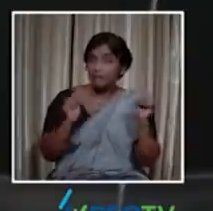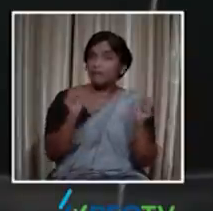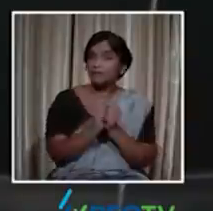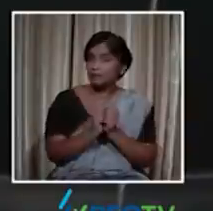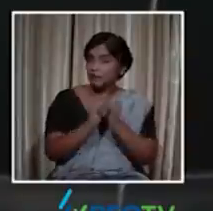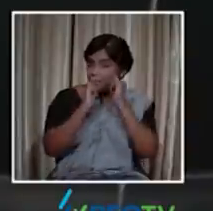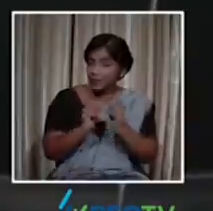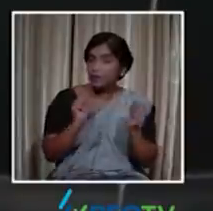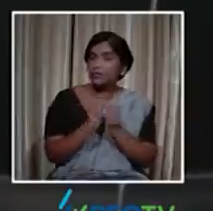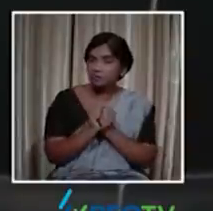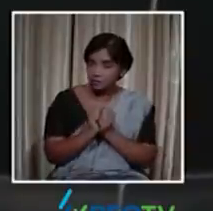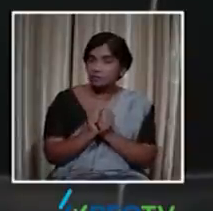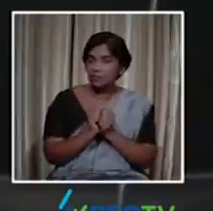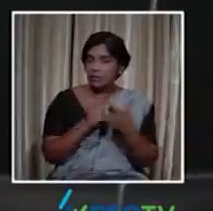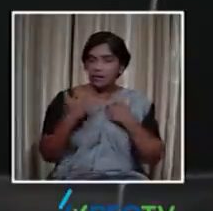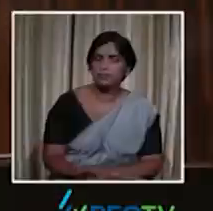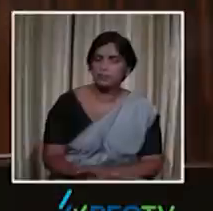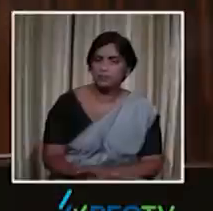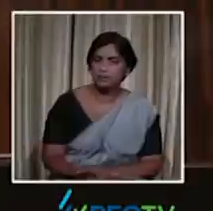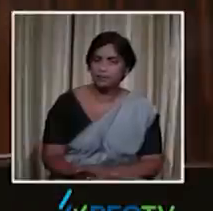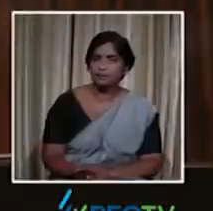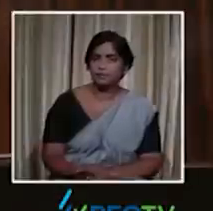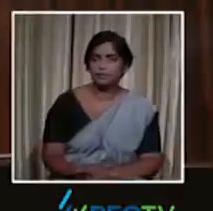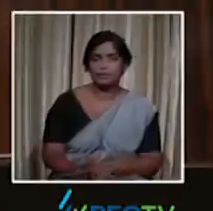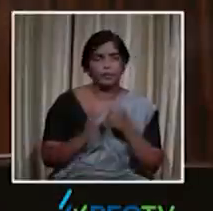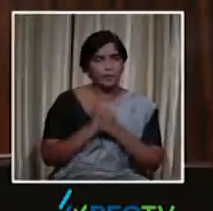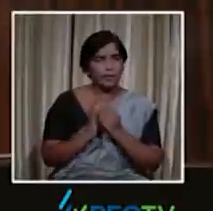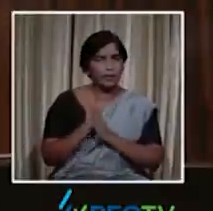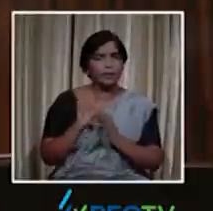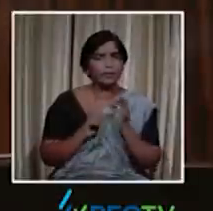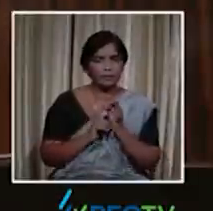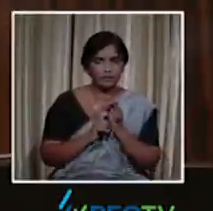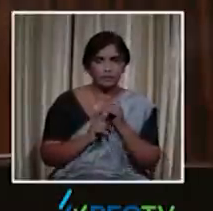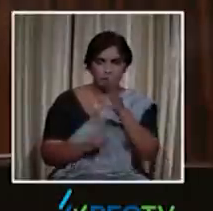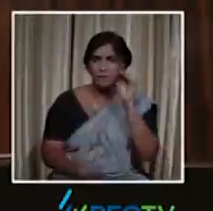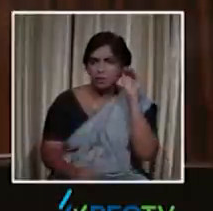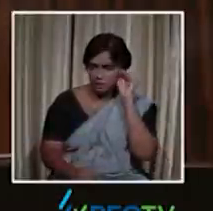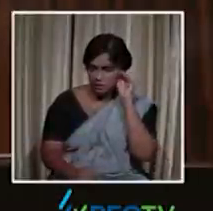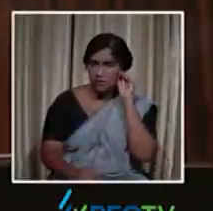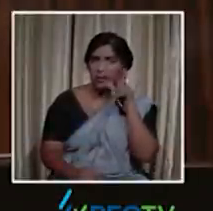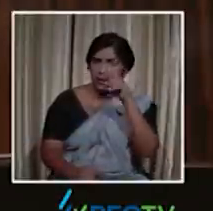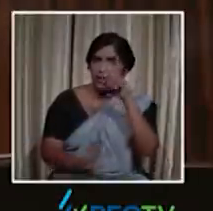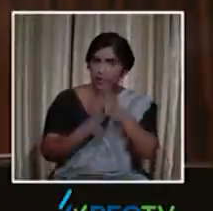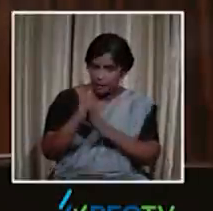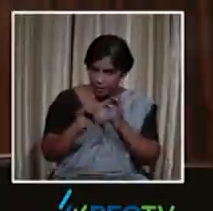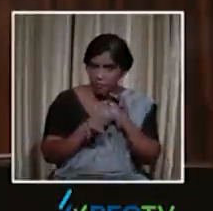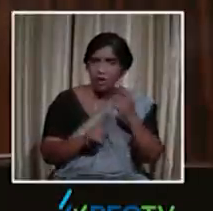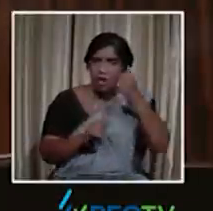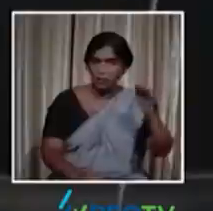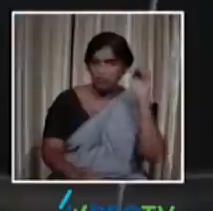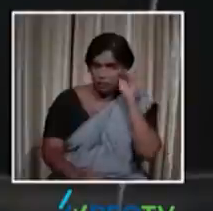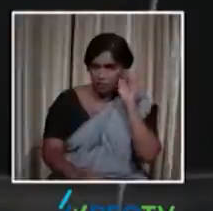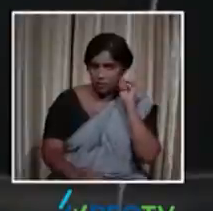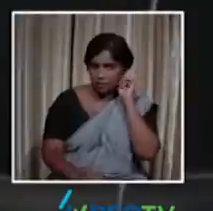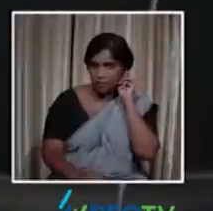වැරදි විදියට කළා. හත් පොලේ ගාගෙන මට දොස් කියලා වැඩක් නැහැ. ගරු මන්ත්‍රීතුමා ඔබතුමාට කොහොම හරි දැනගන්න ලැබුණාද කාට හරි එක මන්ත්‍රීවරයෙකුට හරි අඩුමිලට තෙල් ලැබුණා